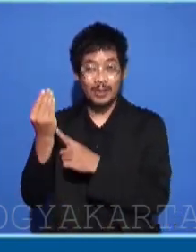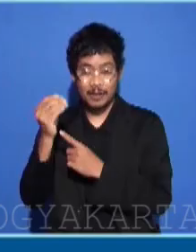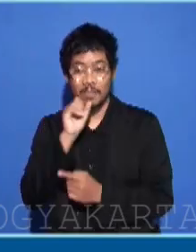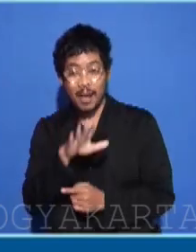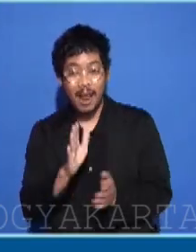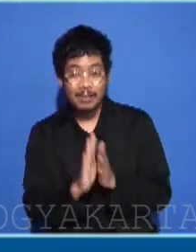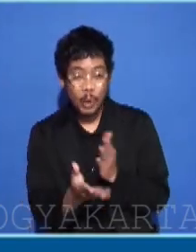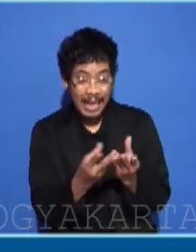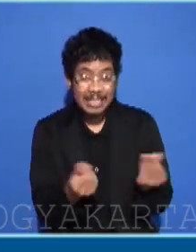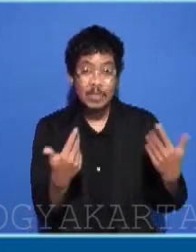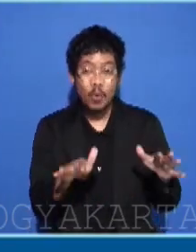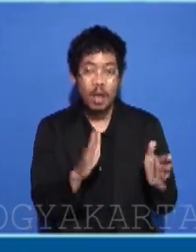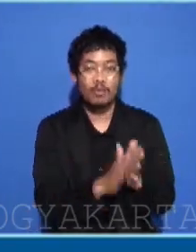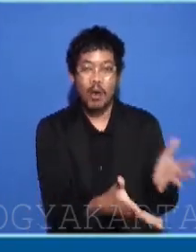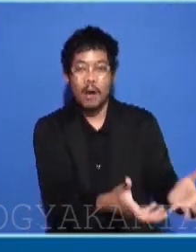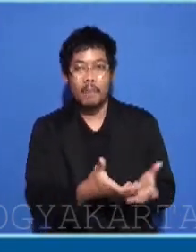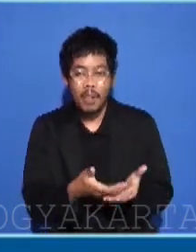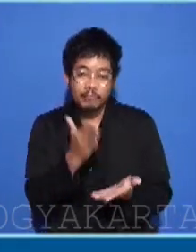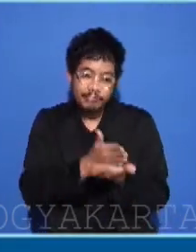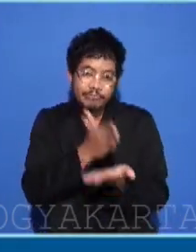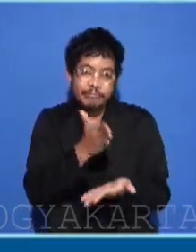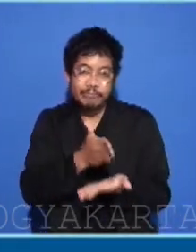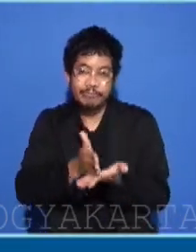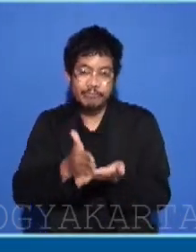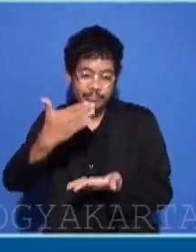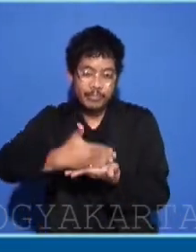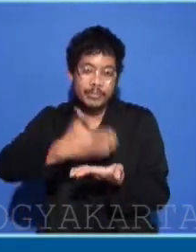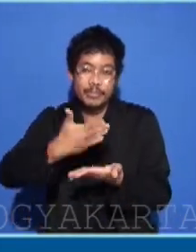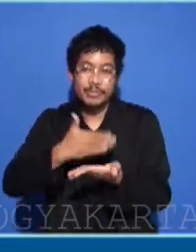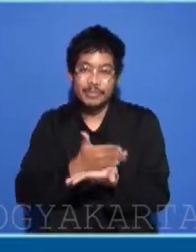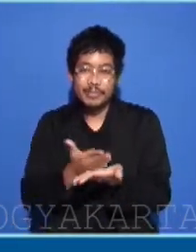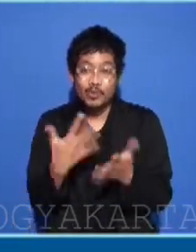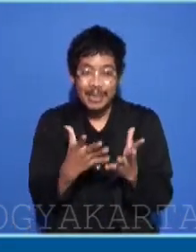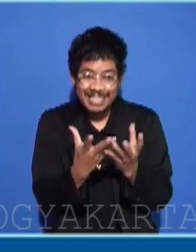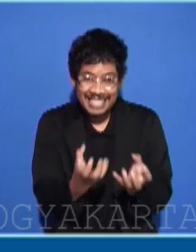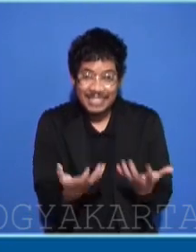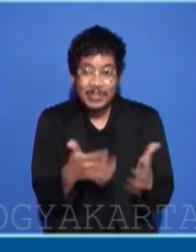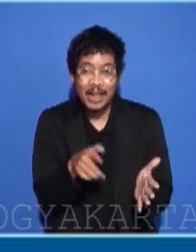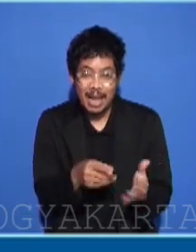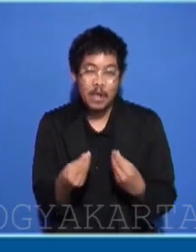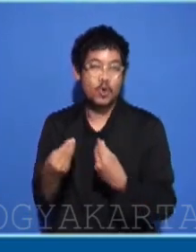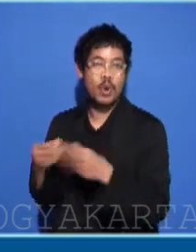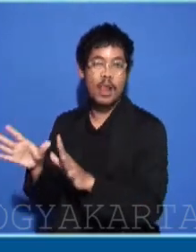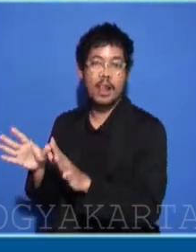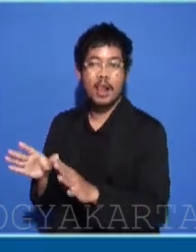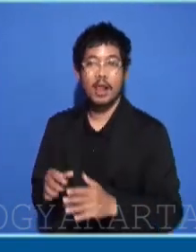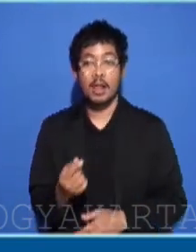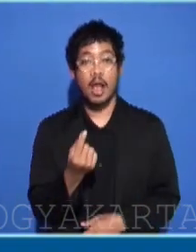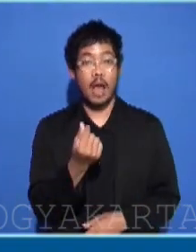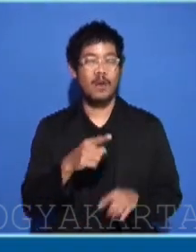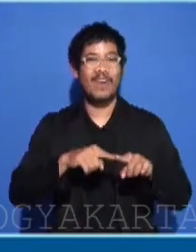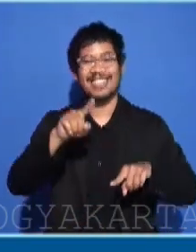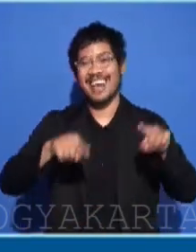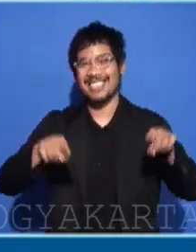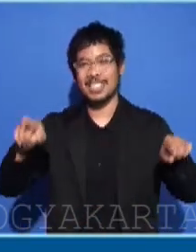kula rajang nak pun garing mangke gek suka menawi regine pun Pak regine werni-werni niki gerek indahan ping